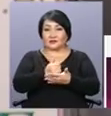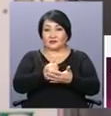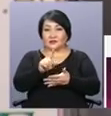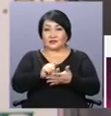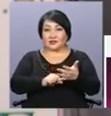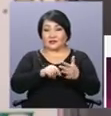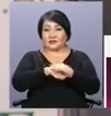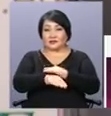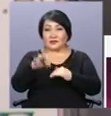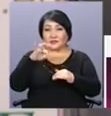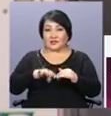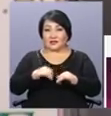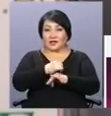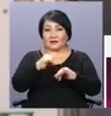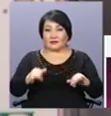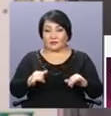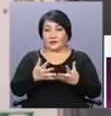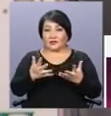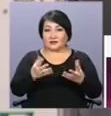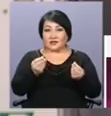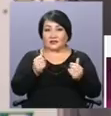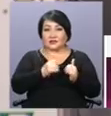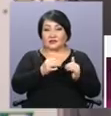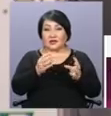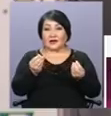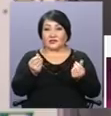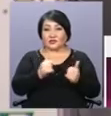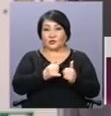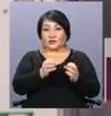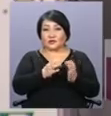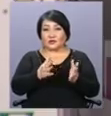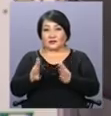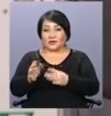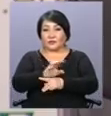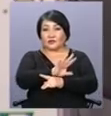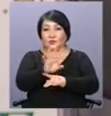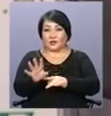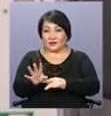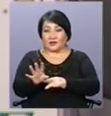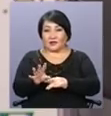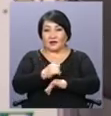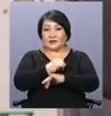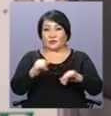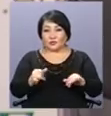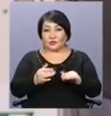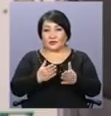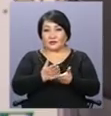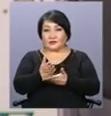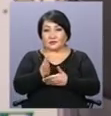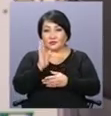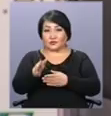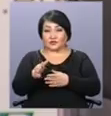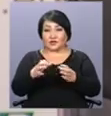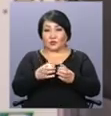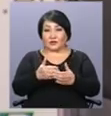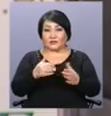арттырып, қаржылық тұрақтылығын дамытуға қызмет ететін болады. Сонымен қатар қор алдында әлемдік талапқа